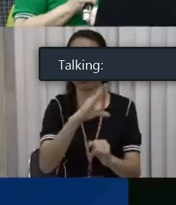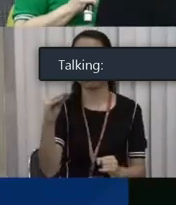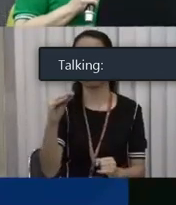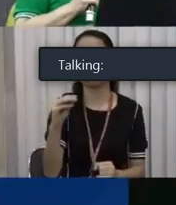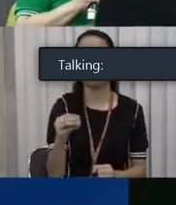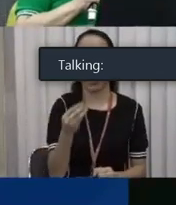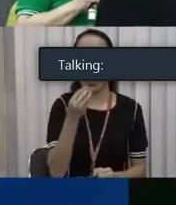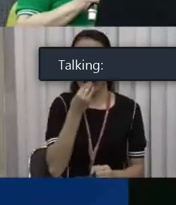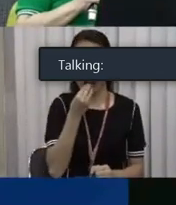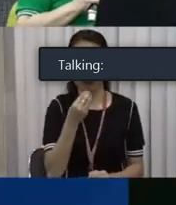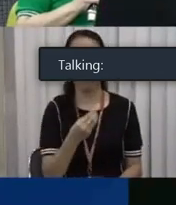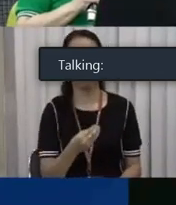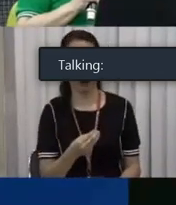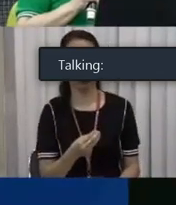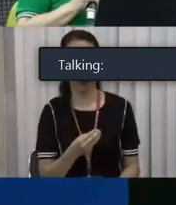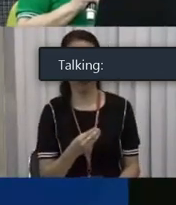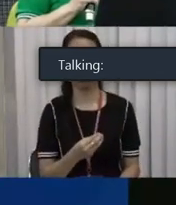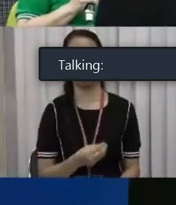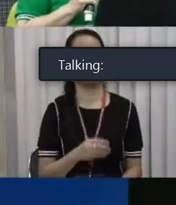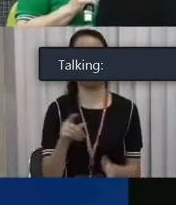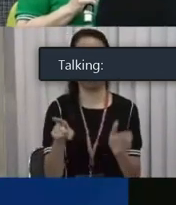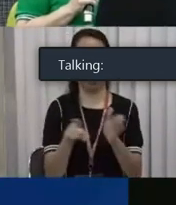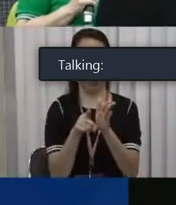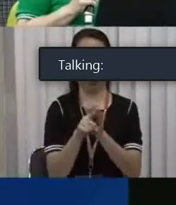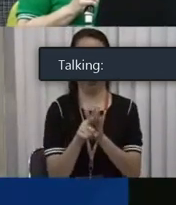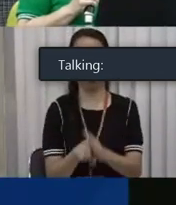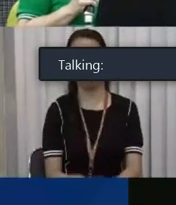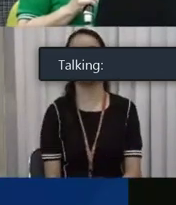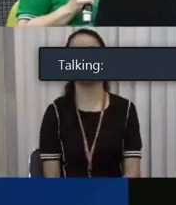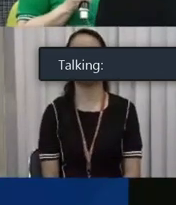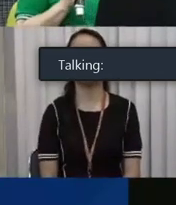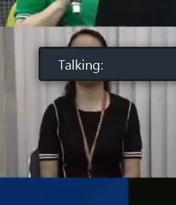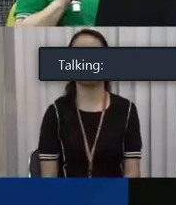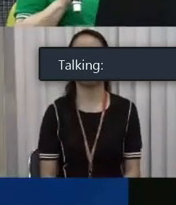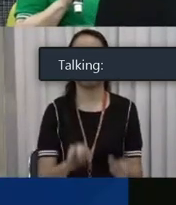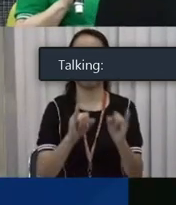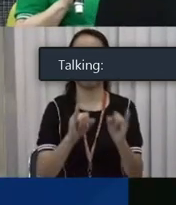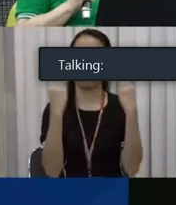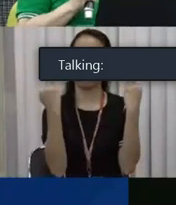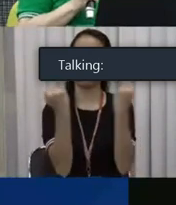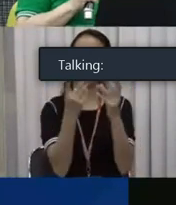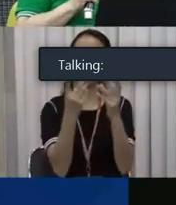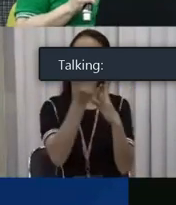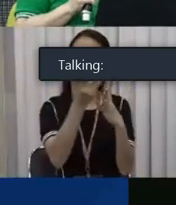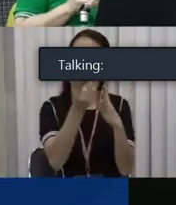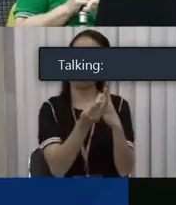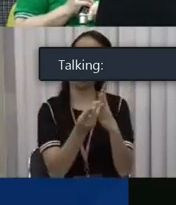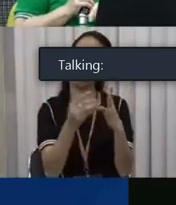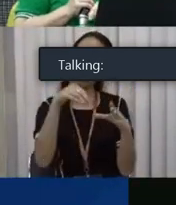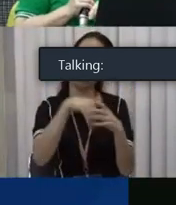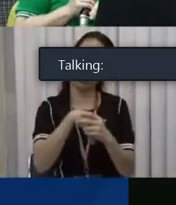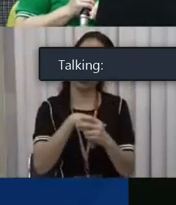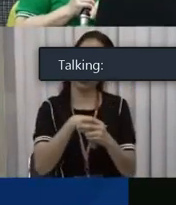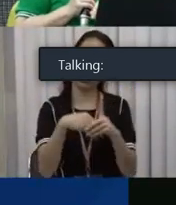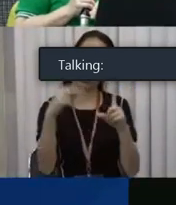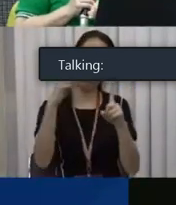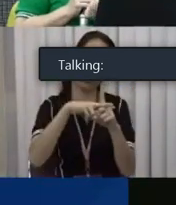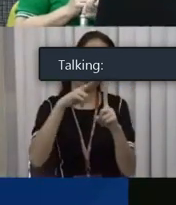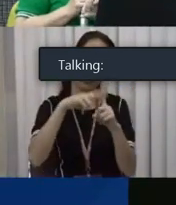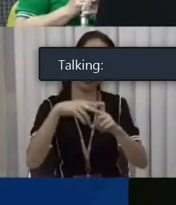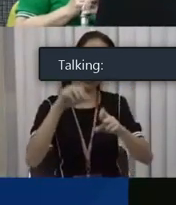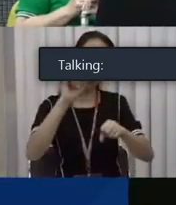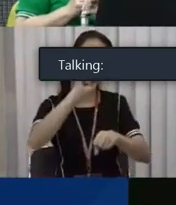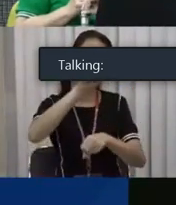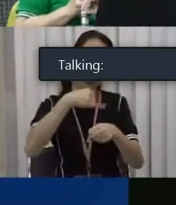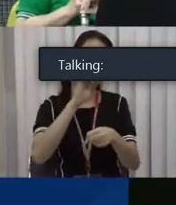say thank you. Okay. Importante sad ni mga documents nga gikinahanglan sa pagpang-apply